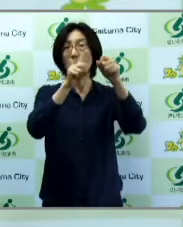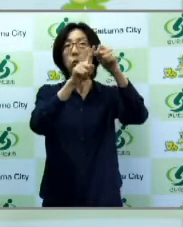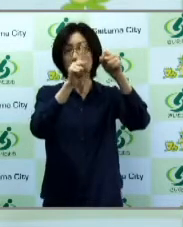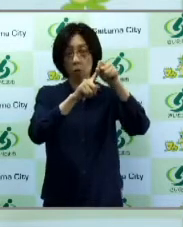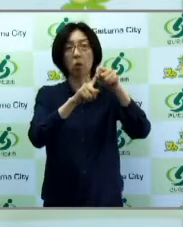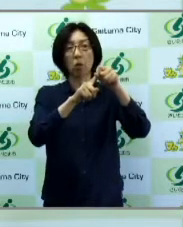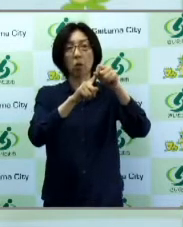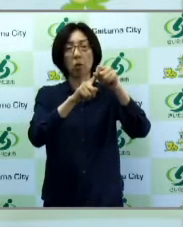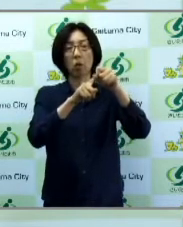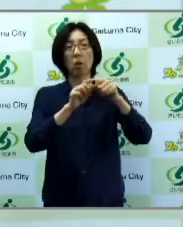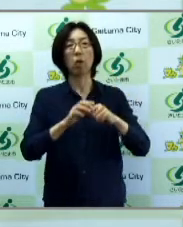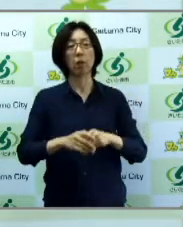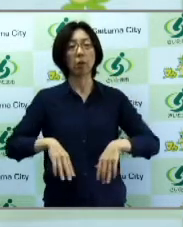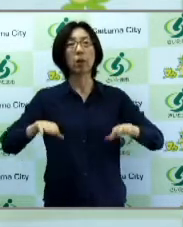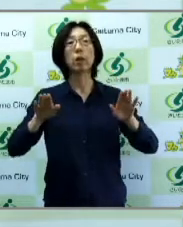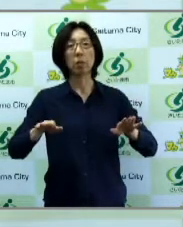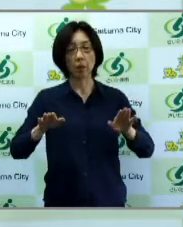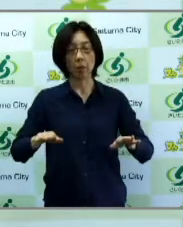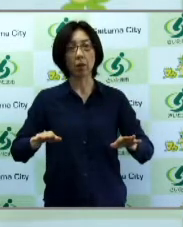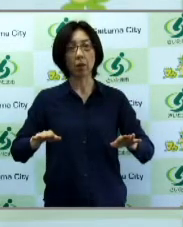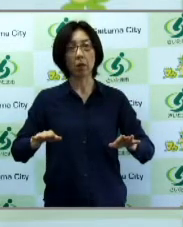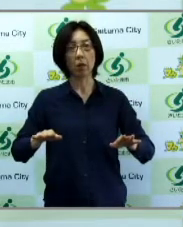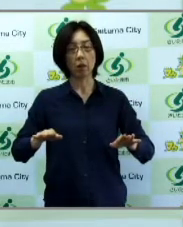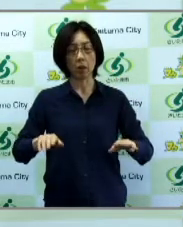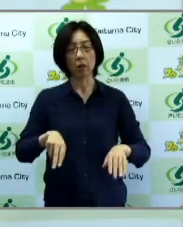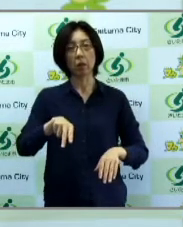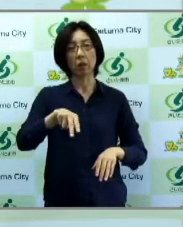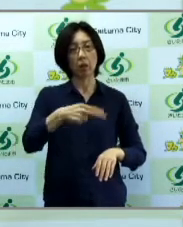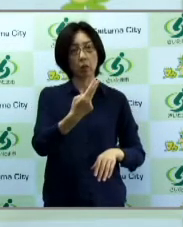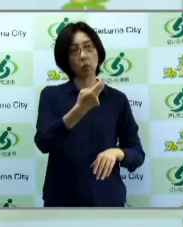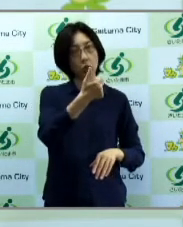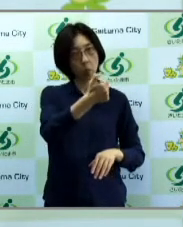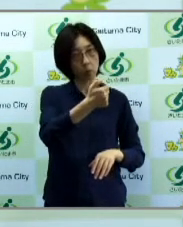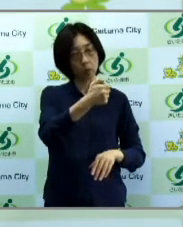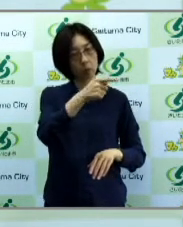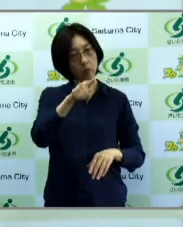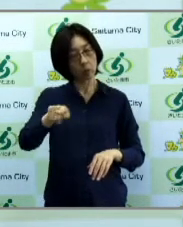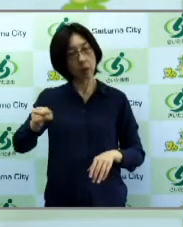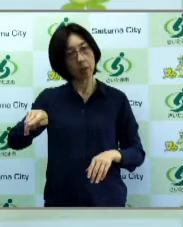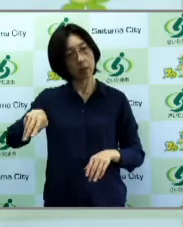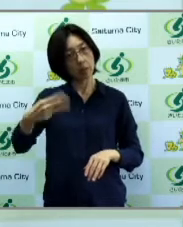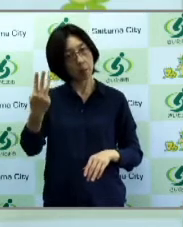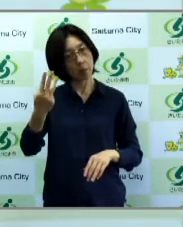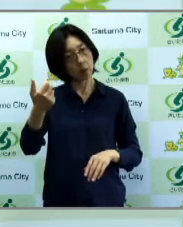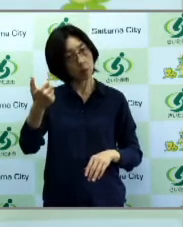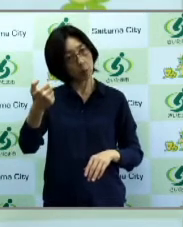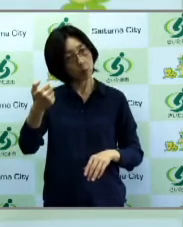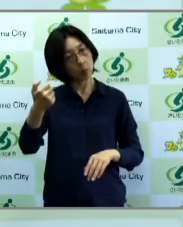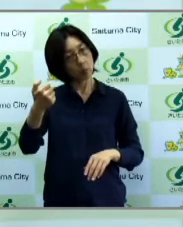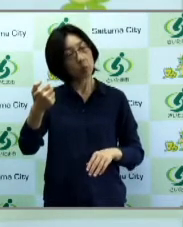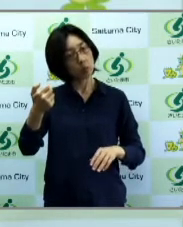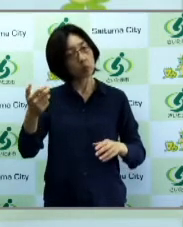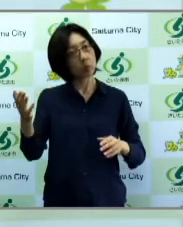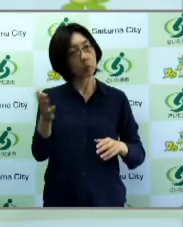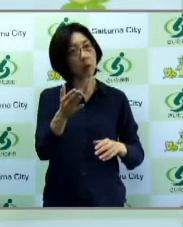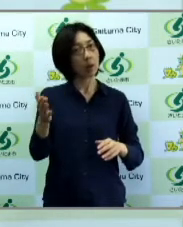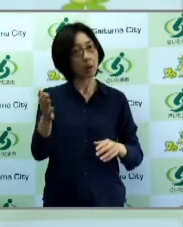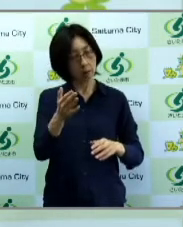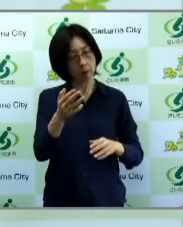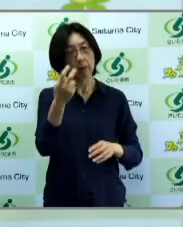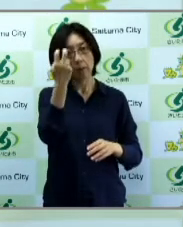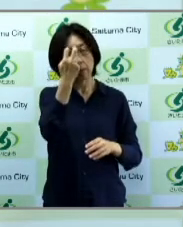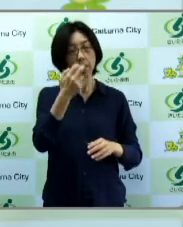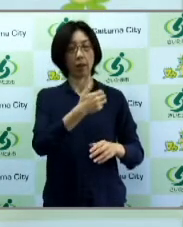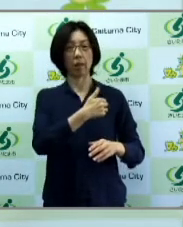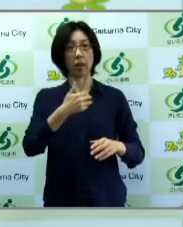たが、まあ、現時点で大体、まあ、250から300、まあ、頑張ると350ぐらいまでは検査可能